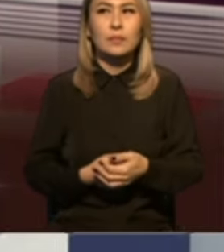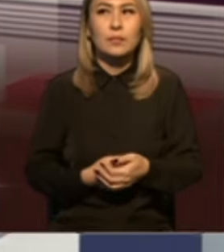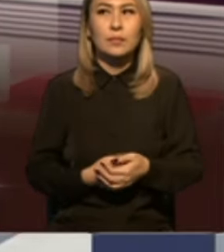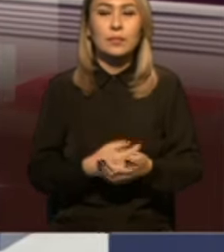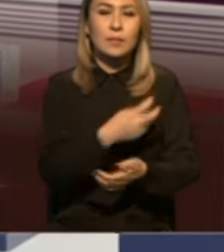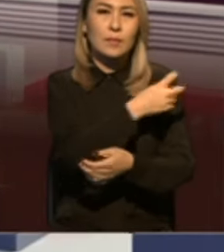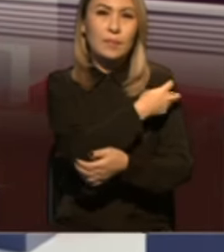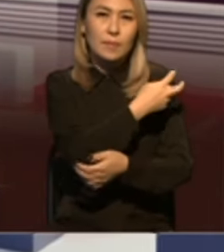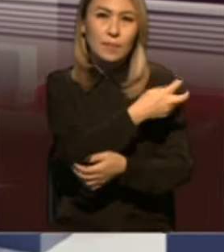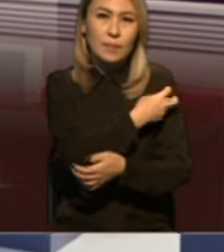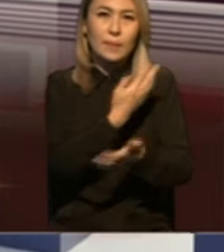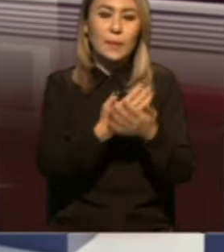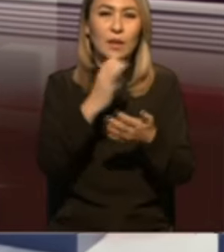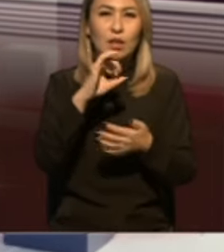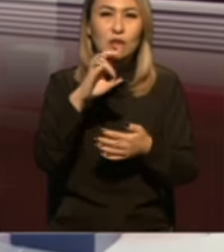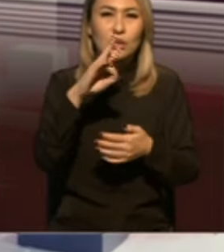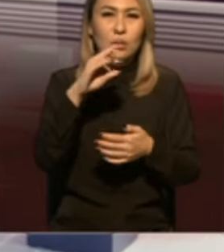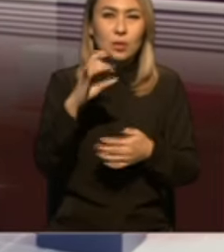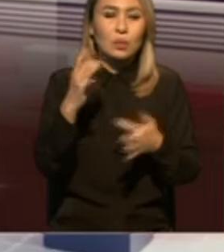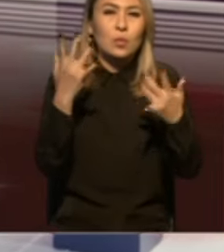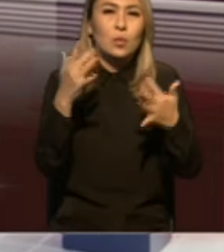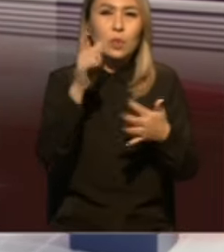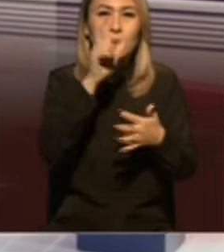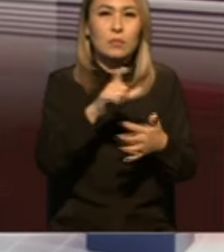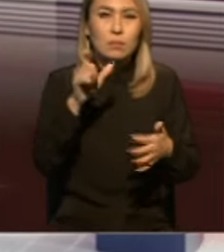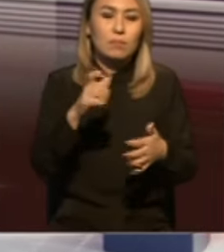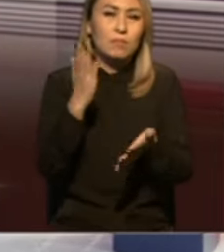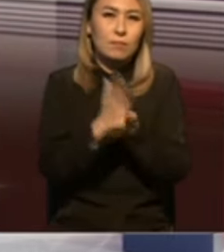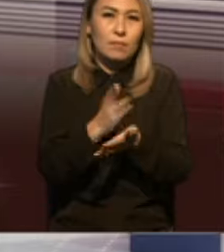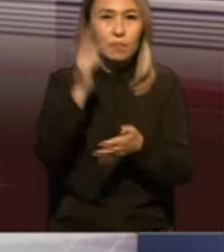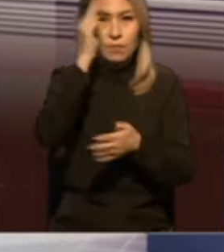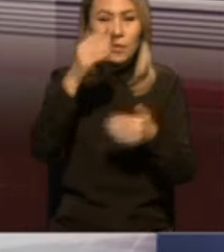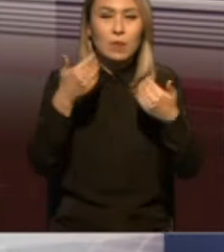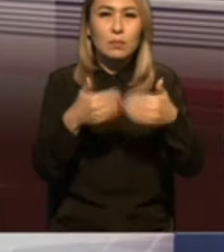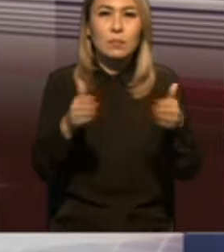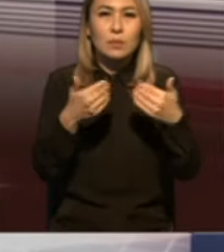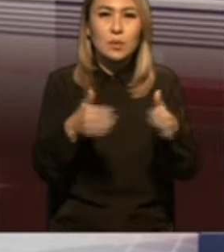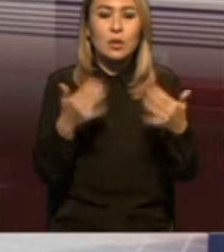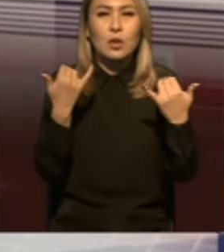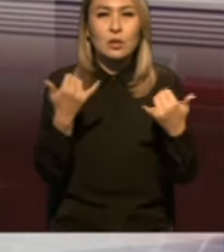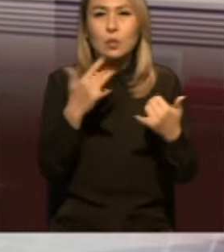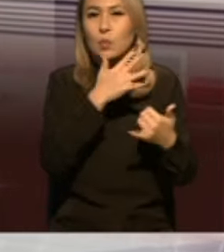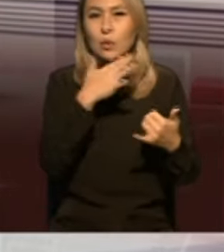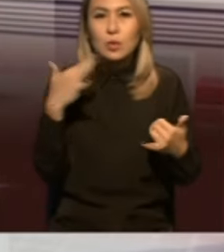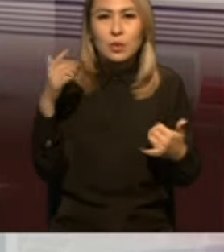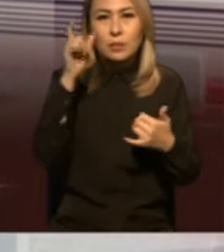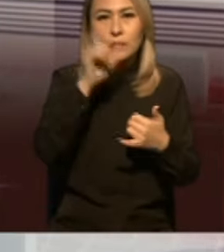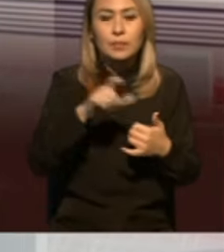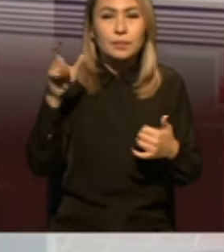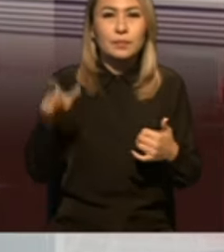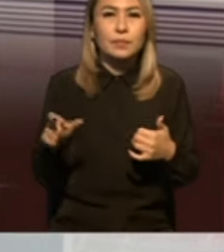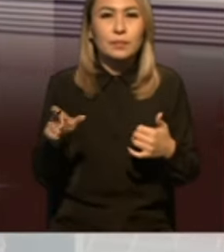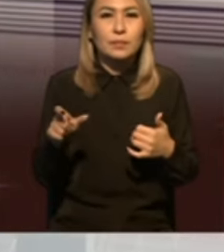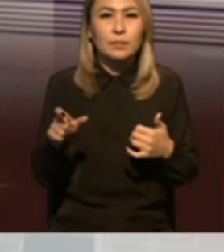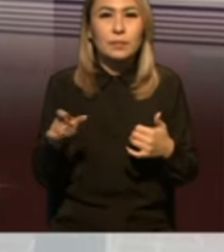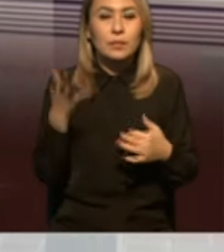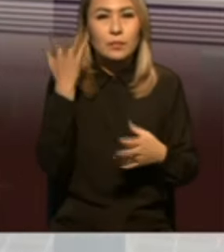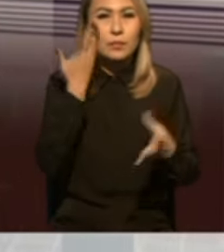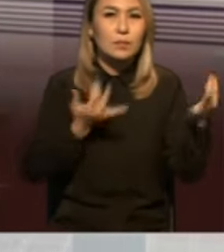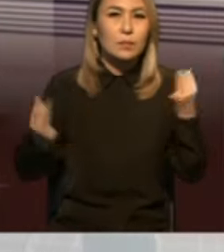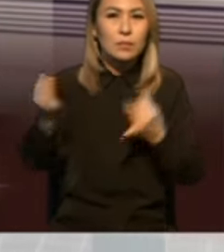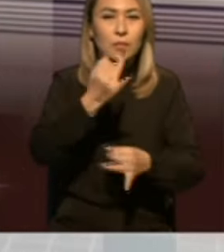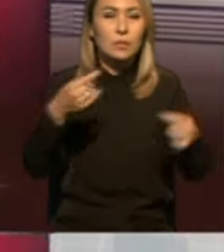дәрігері болсын, жаңағыдай инженері болсын, қанша адам шығарды, я түлек шығарды, ол қазір мысалы көп адамдармен сөйлескен кезде